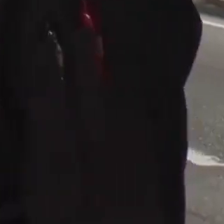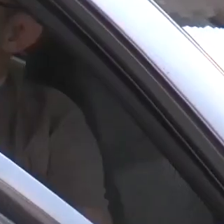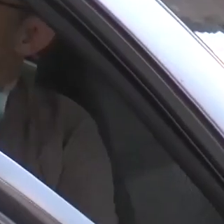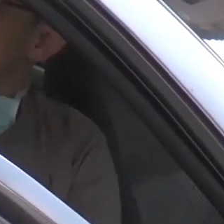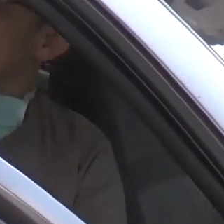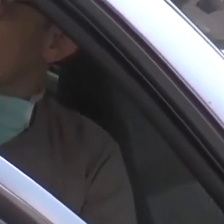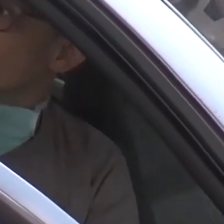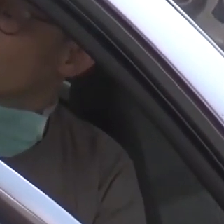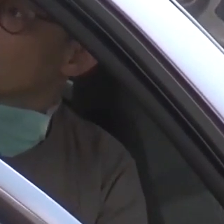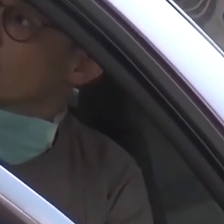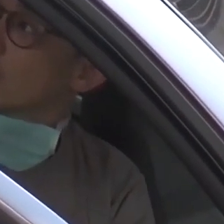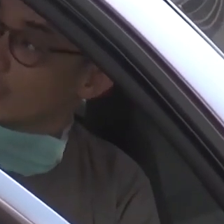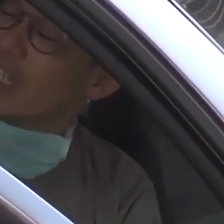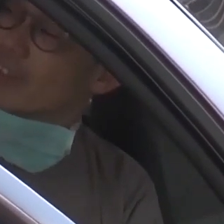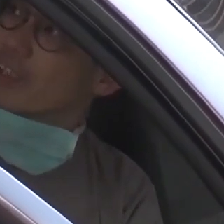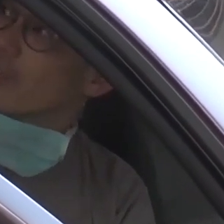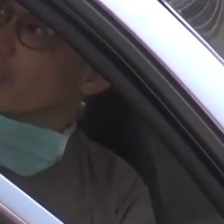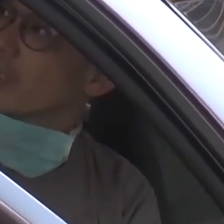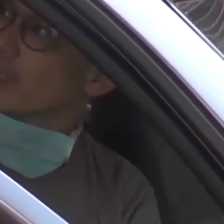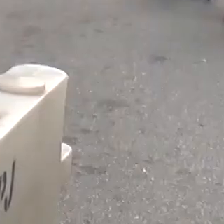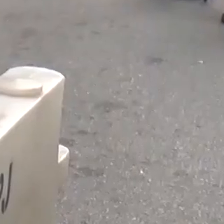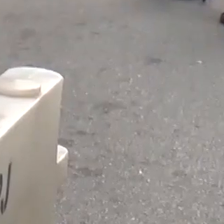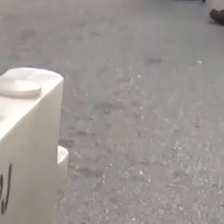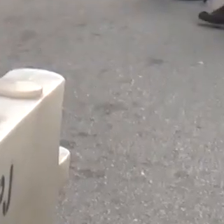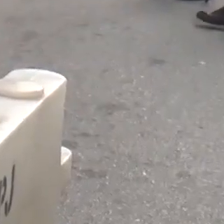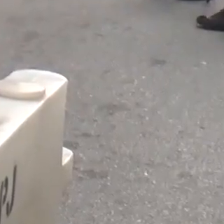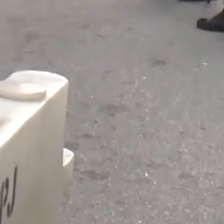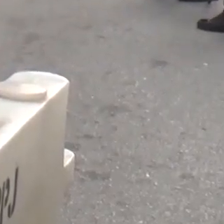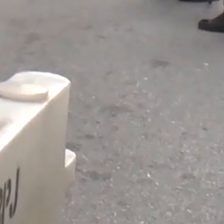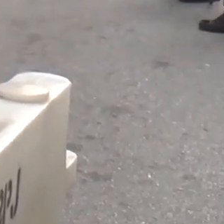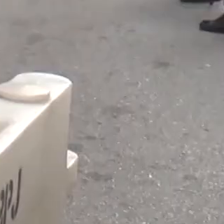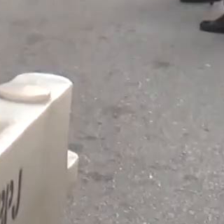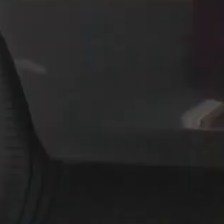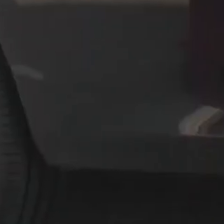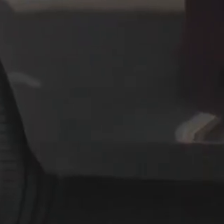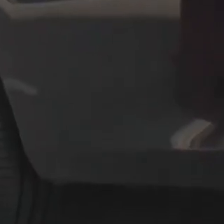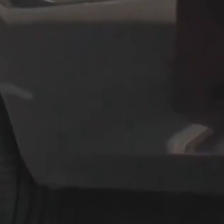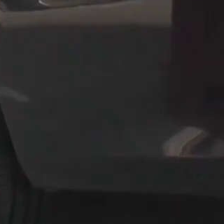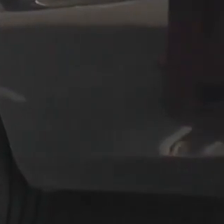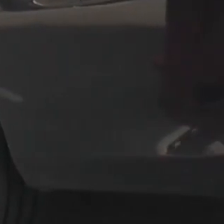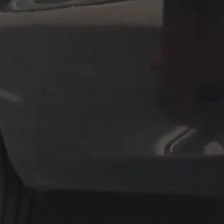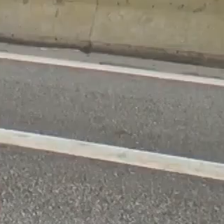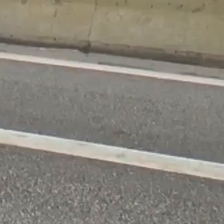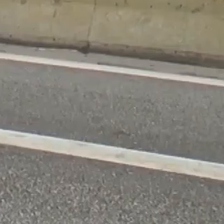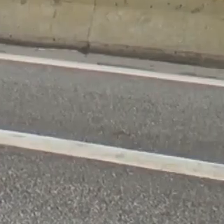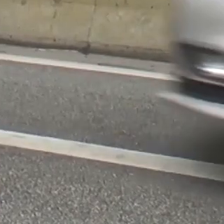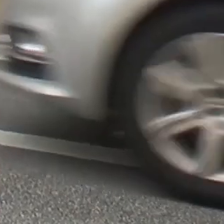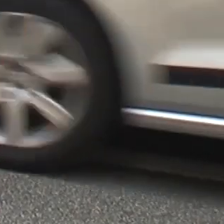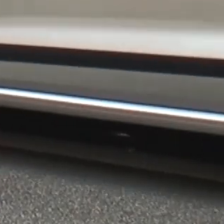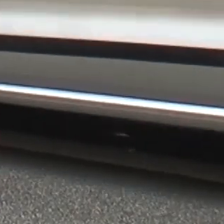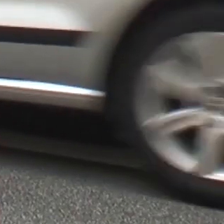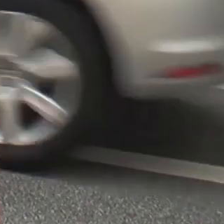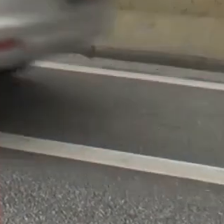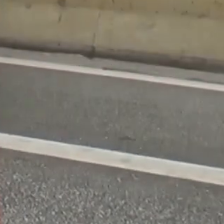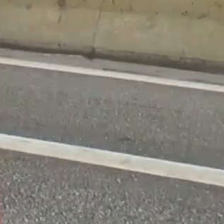general rule-nya ataupun undang-undang secara amnya bahawa pergerakan hanya boleh